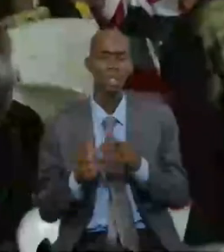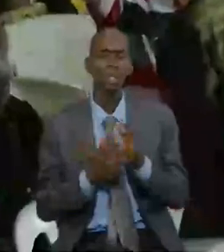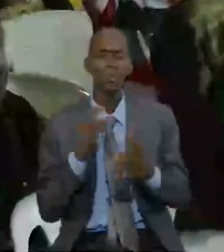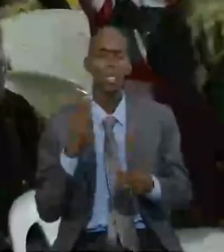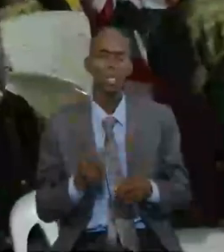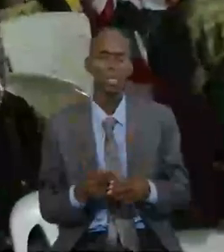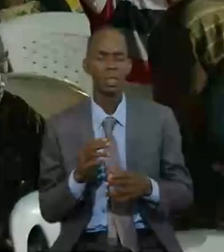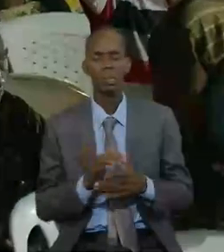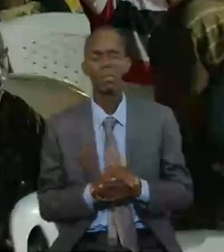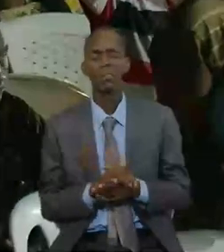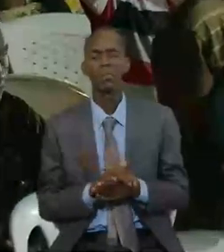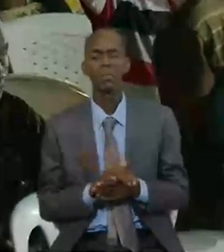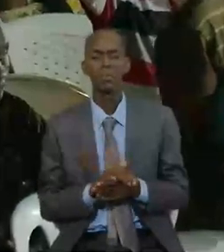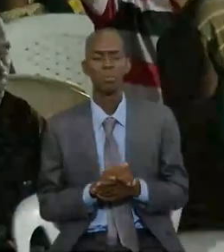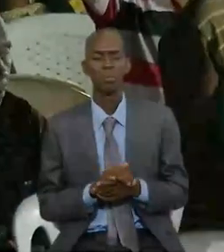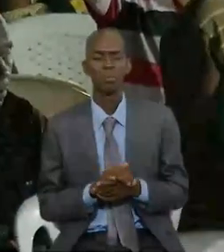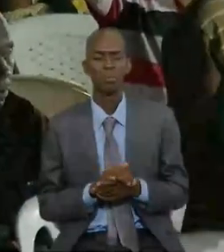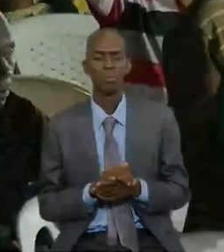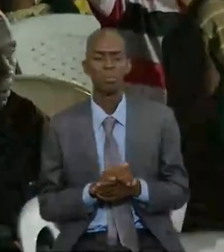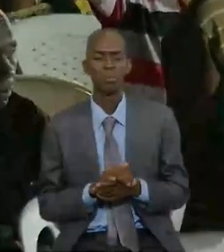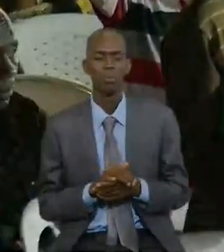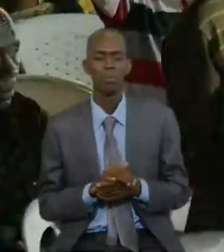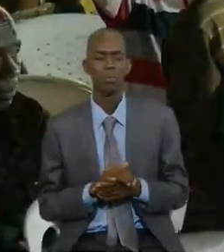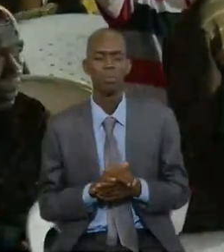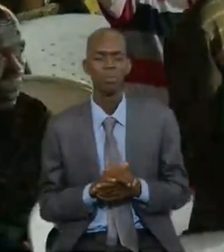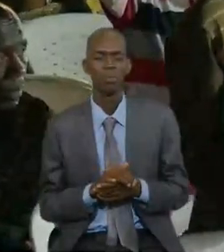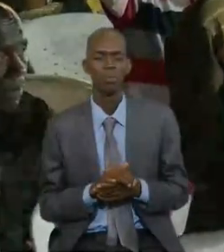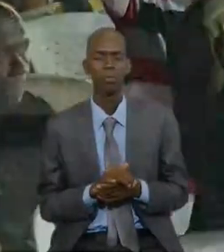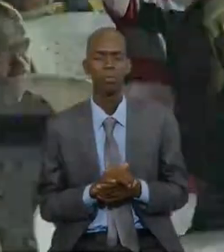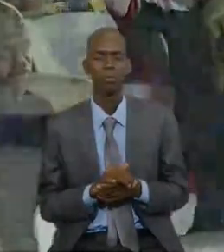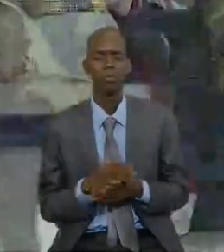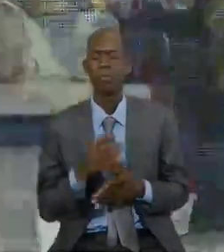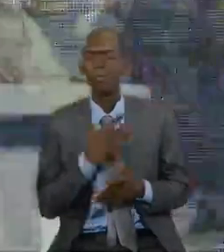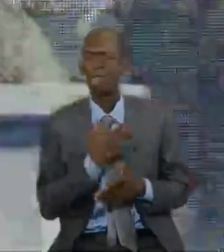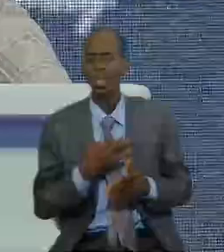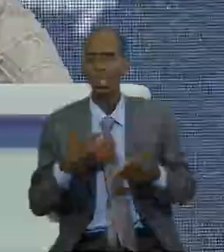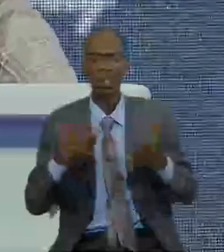pardon le jour du péché de la vie au nord de Jésus